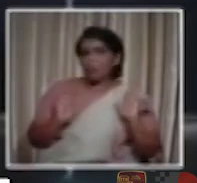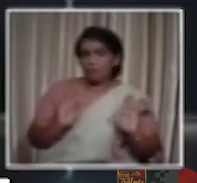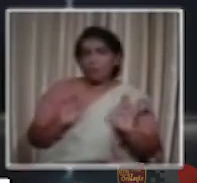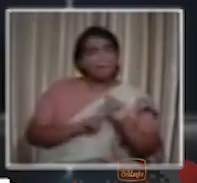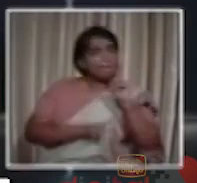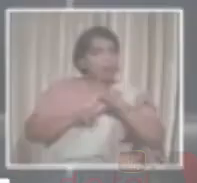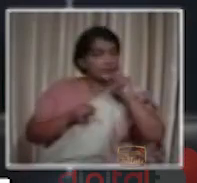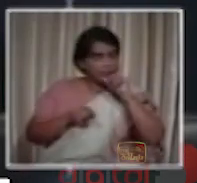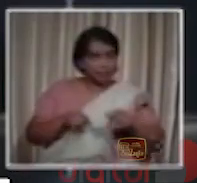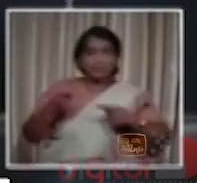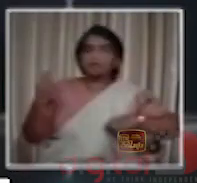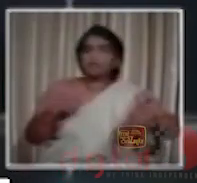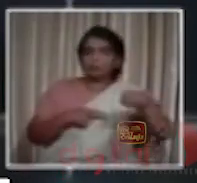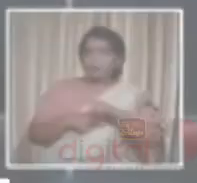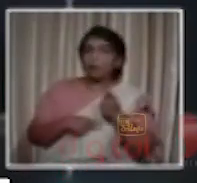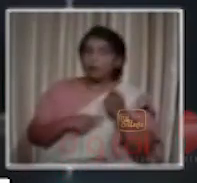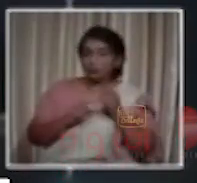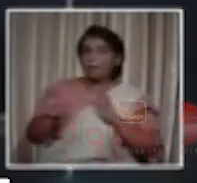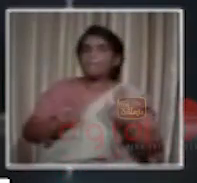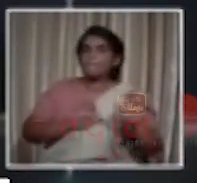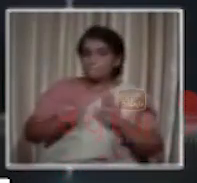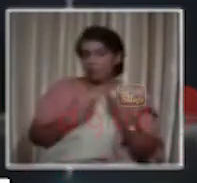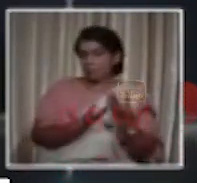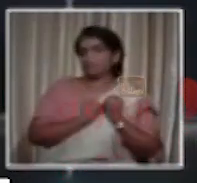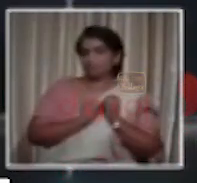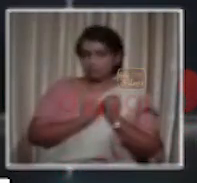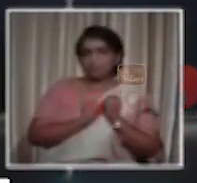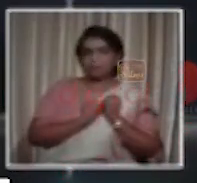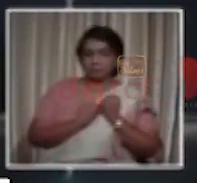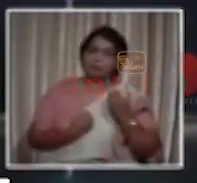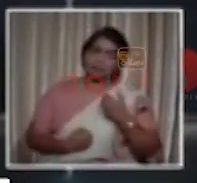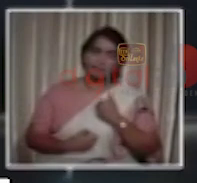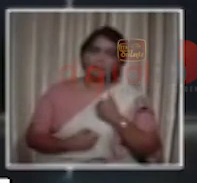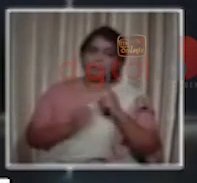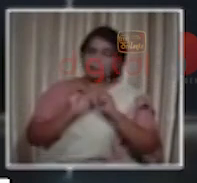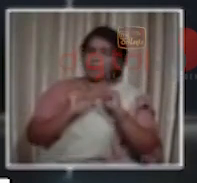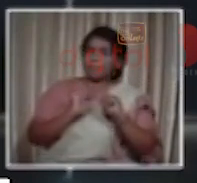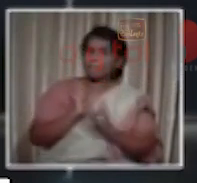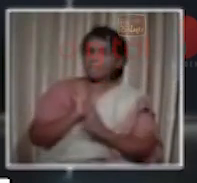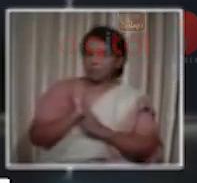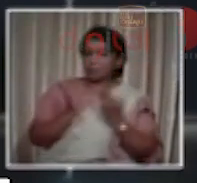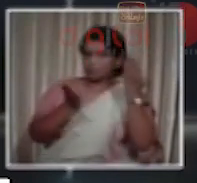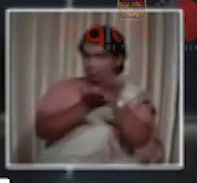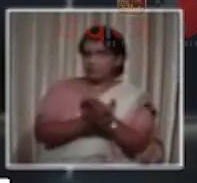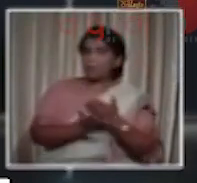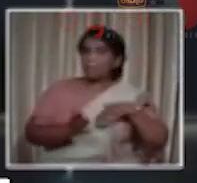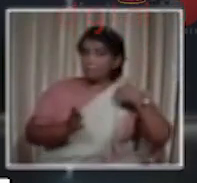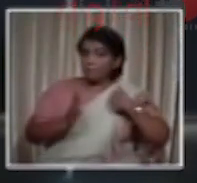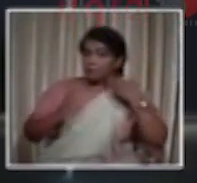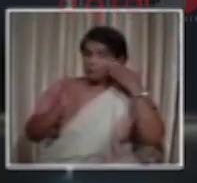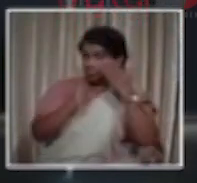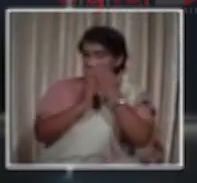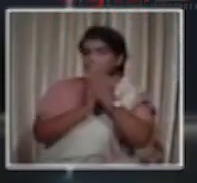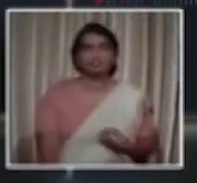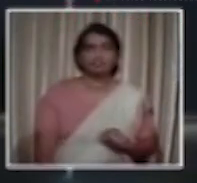පාර්ලිමේන්තුව ඇත්ත වශයෙන්ම මූල්‍ය පාලනේ අපි අතට ගන්න ඕනේ. මං ඒ සඳහා කෙටුම් පතක් ඉදිරිපත් කරනවා. ඒකේ ප්‍රධාන කරුණු ගැන මම